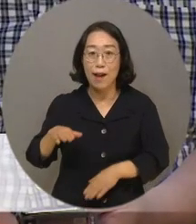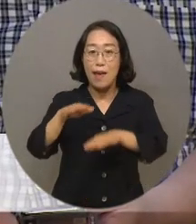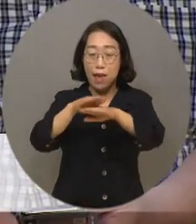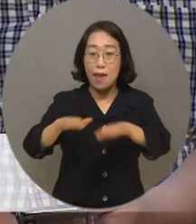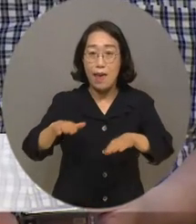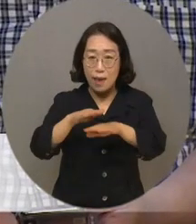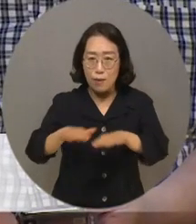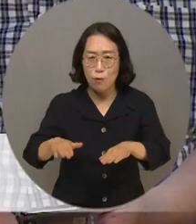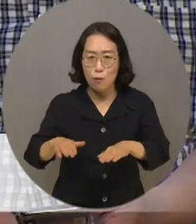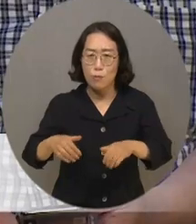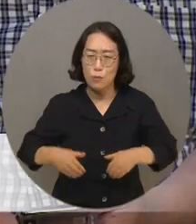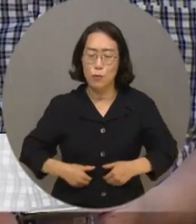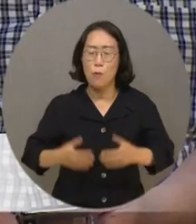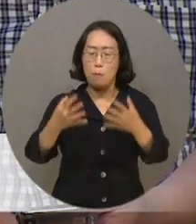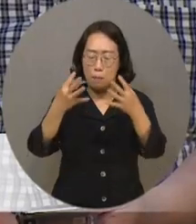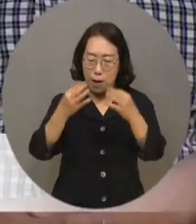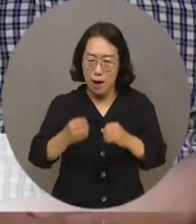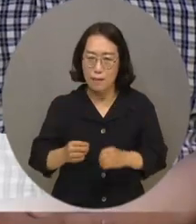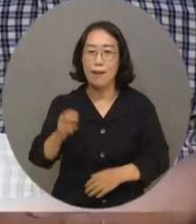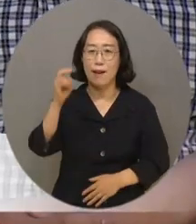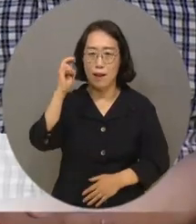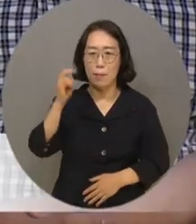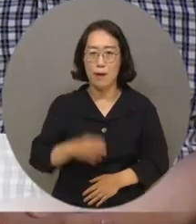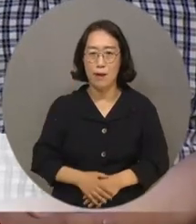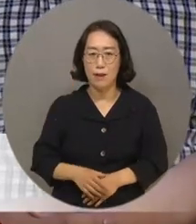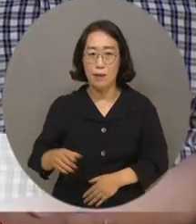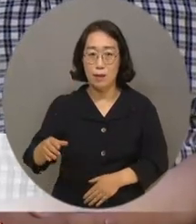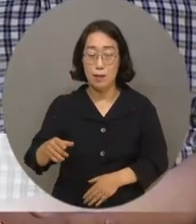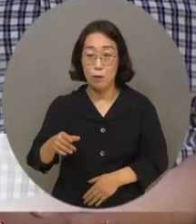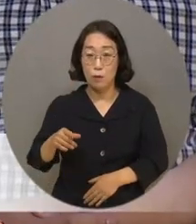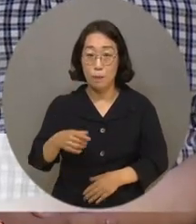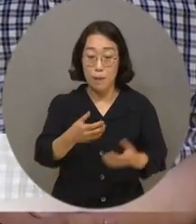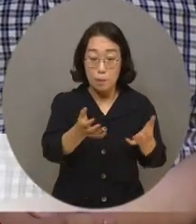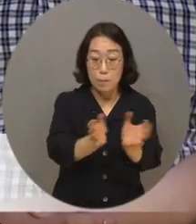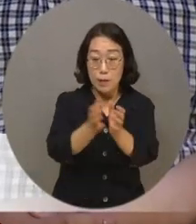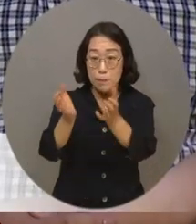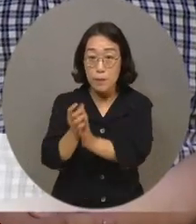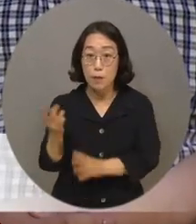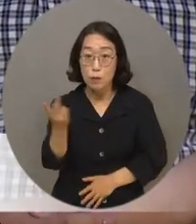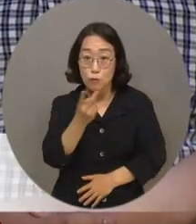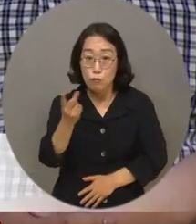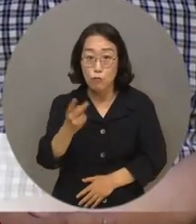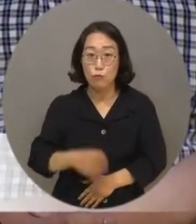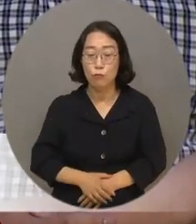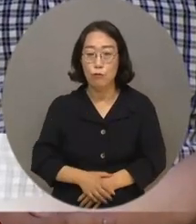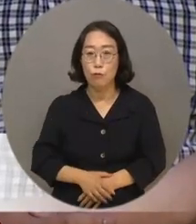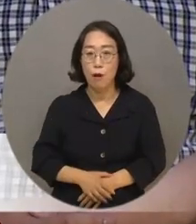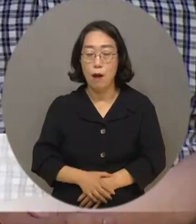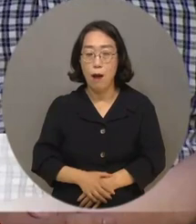일이 수없이 발생할 것입니다. 이번 한재현과 서림 케어드림이 함께 추진하는